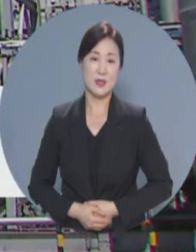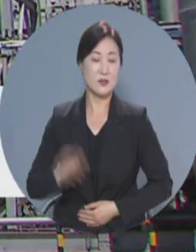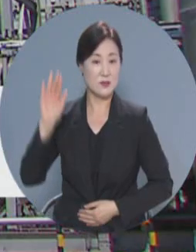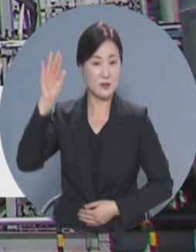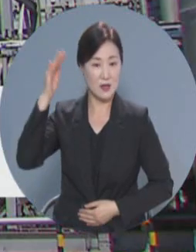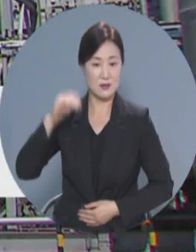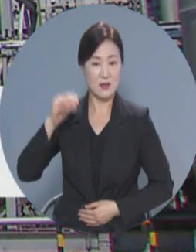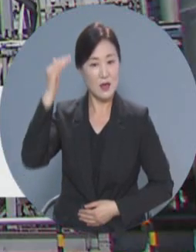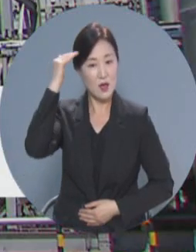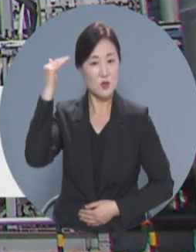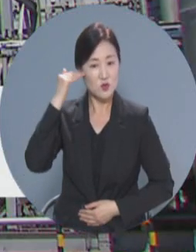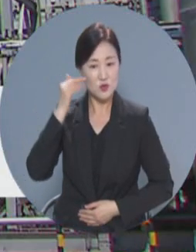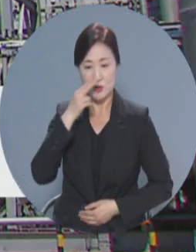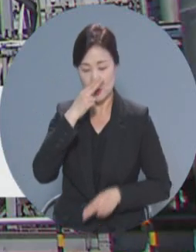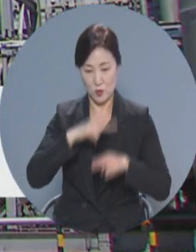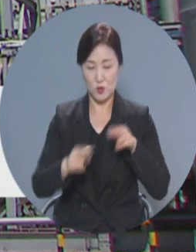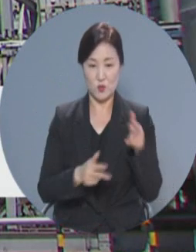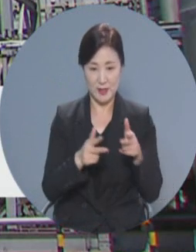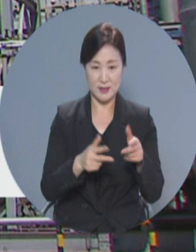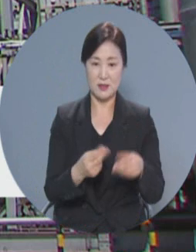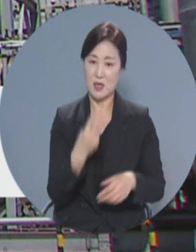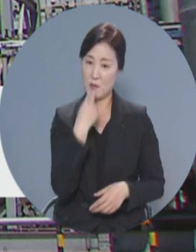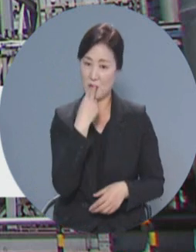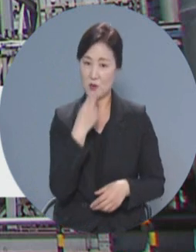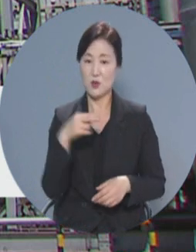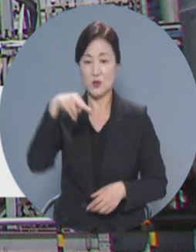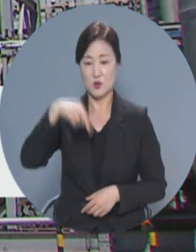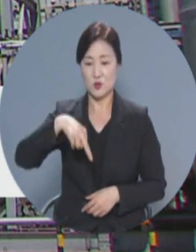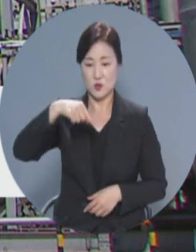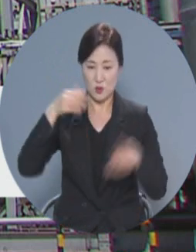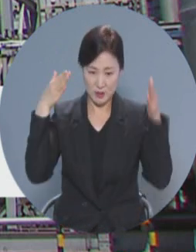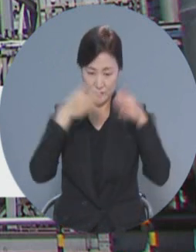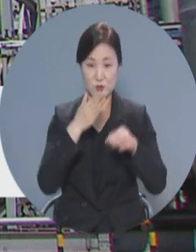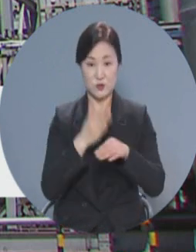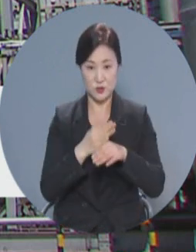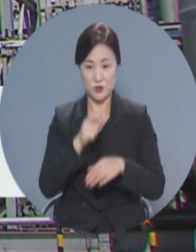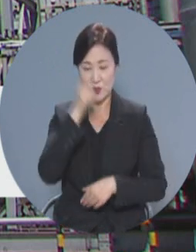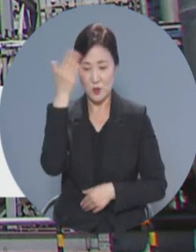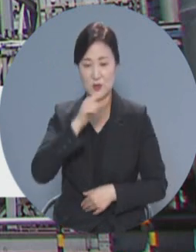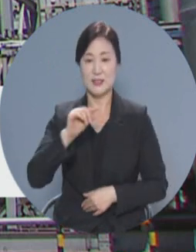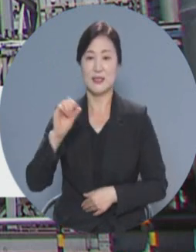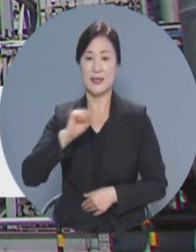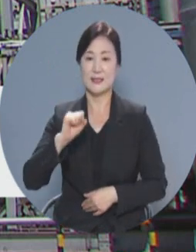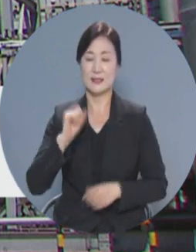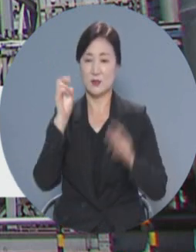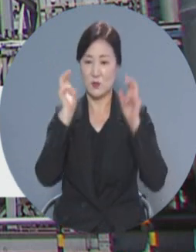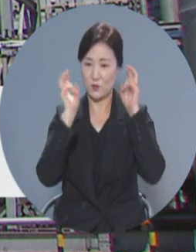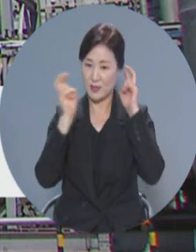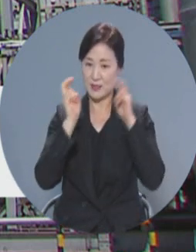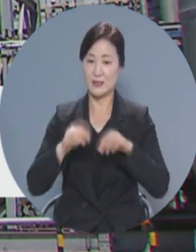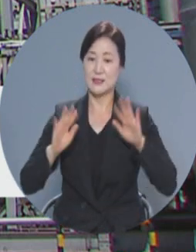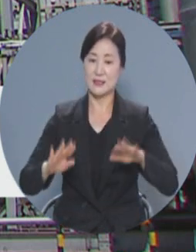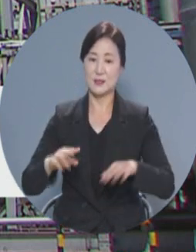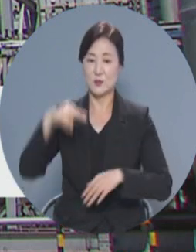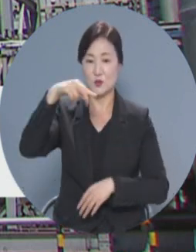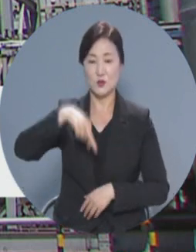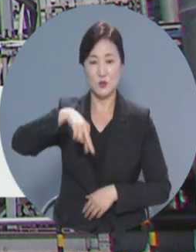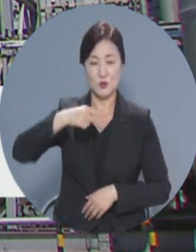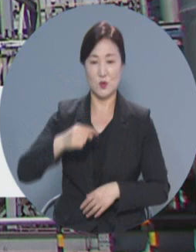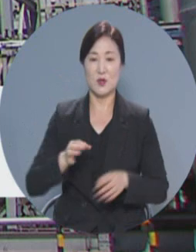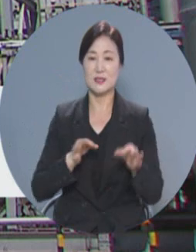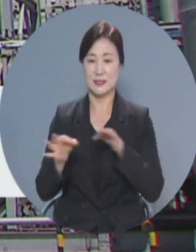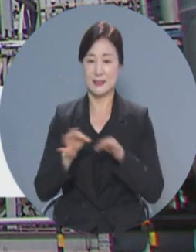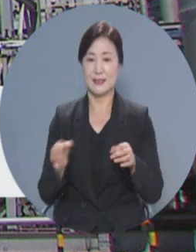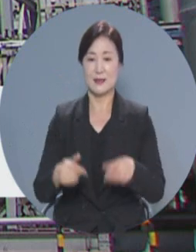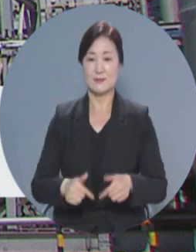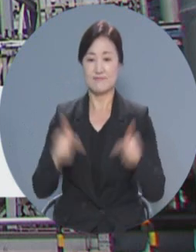최근 국내 정유회사들이 배터리와 수소에 주목하고 있는데요. 여수산단 GS칼텍스도 수소시장 진출에 속도를 내고 있습니다.